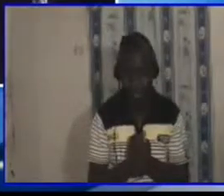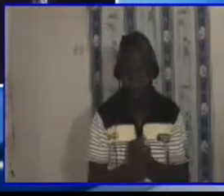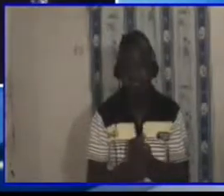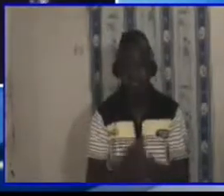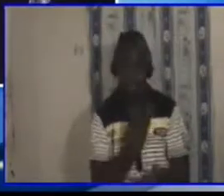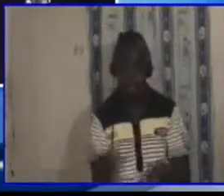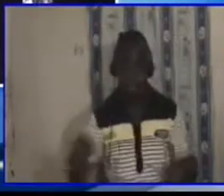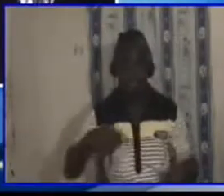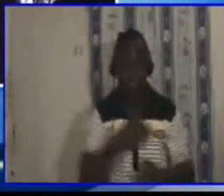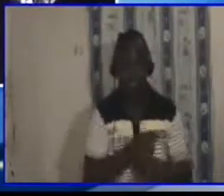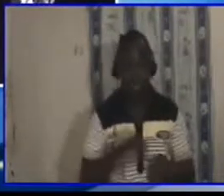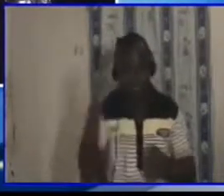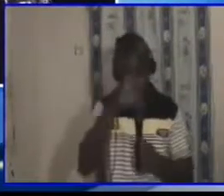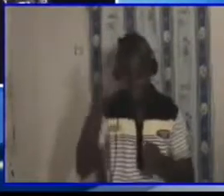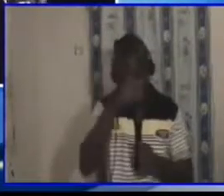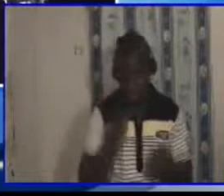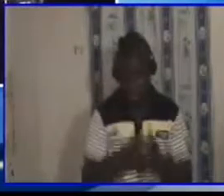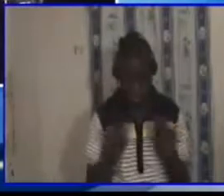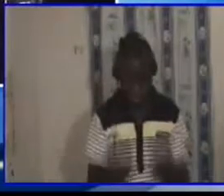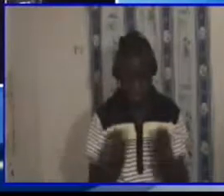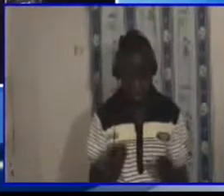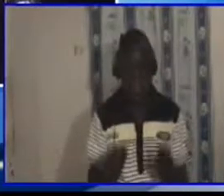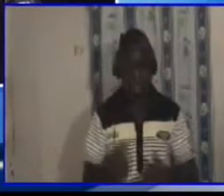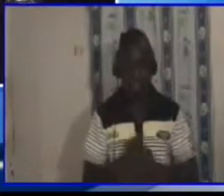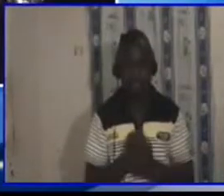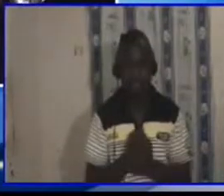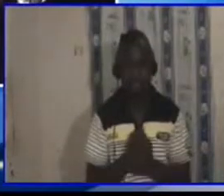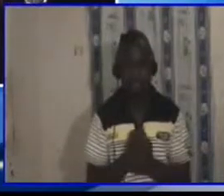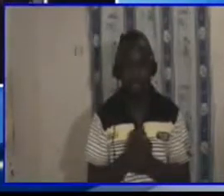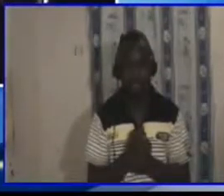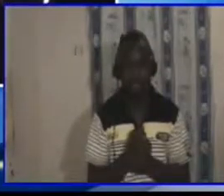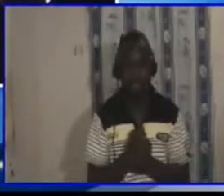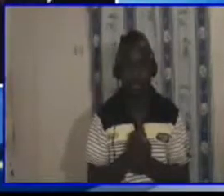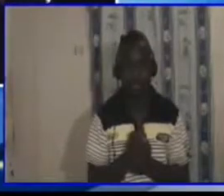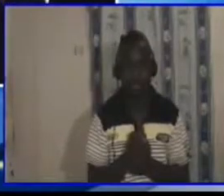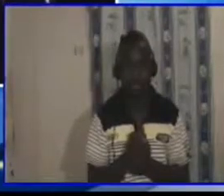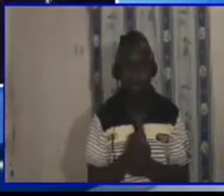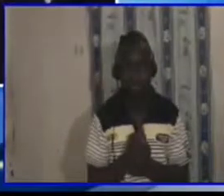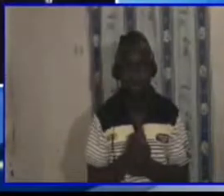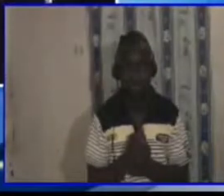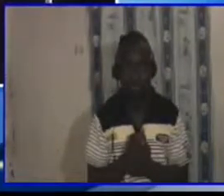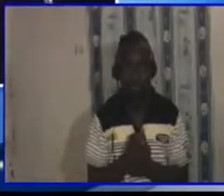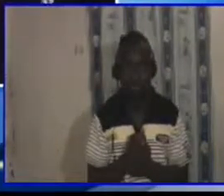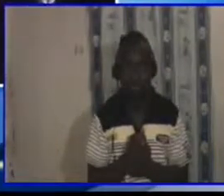e poi furono riempiti con lo spirito santo